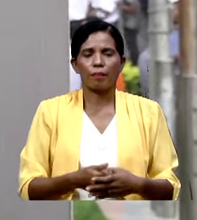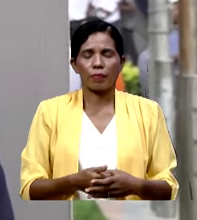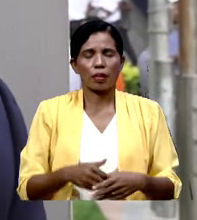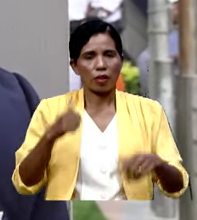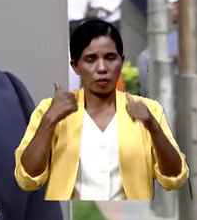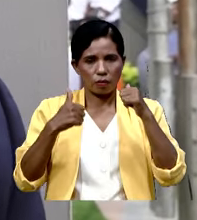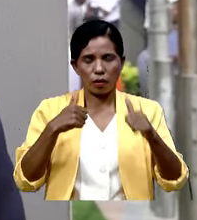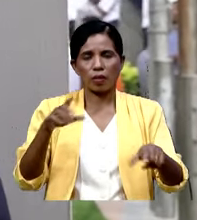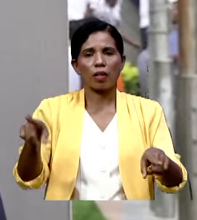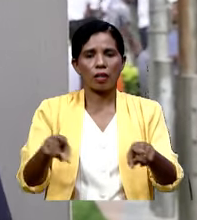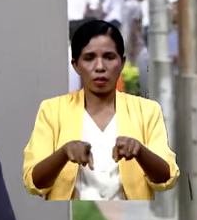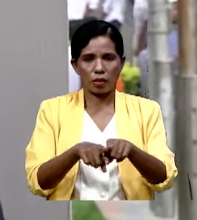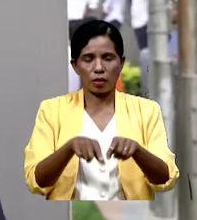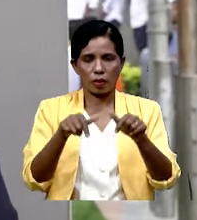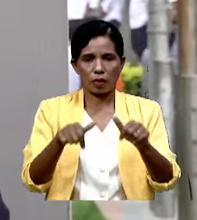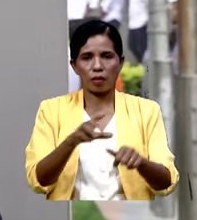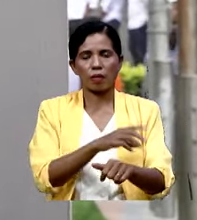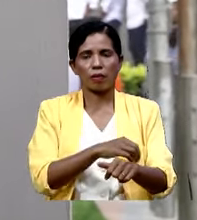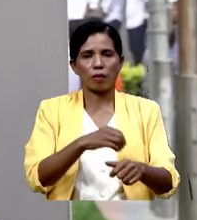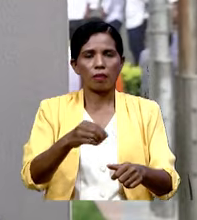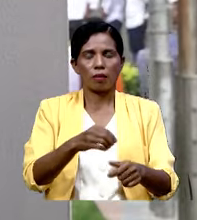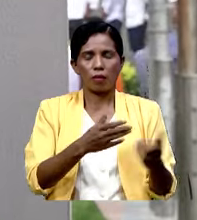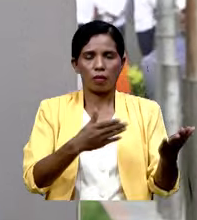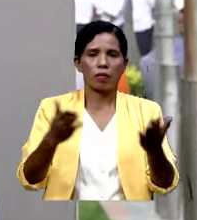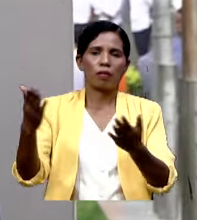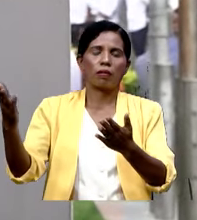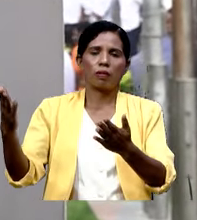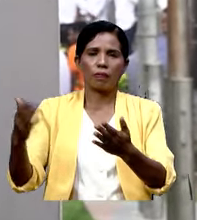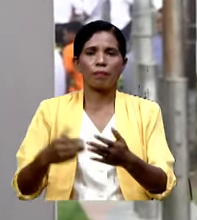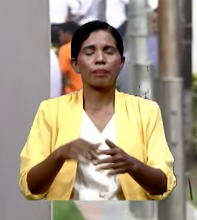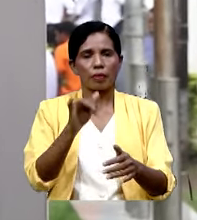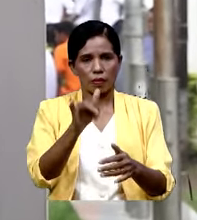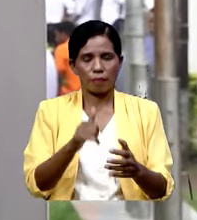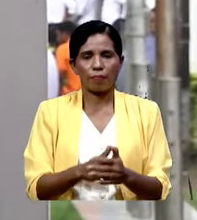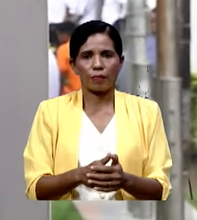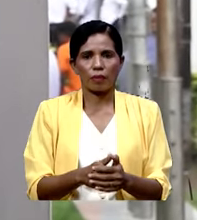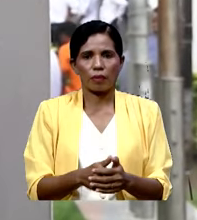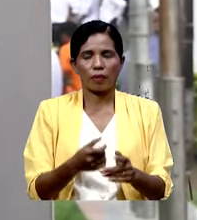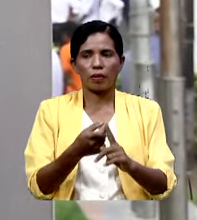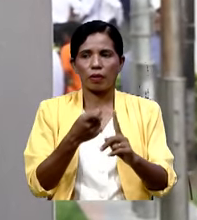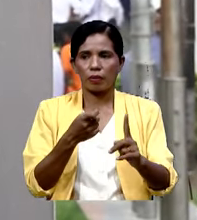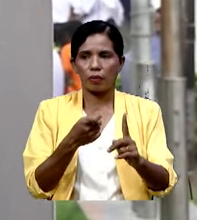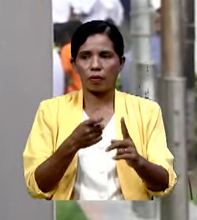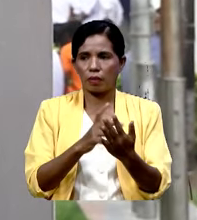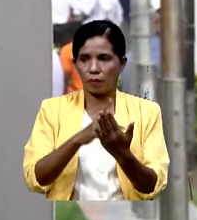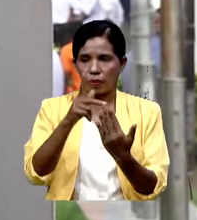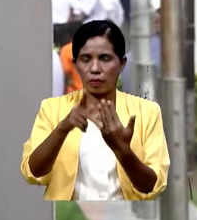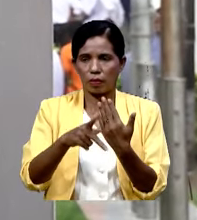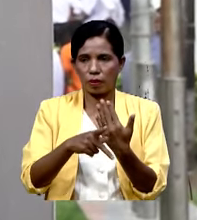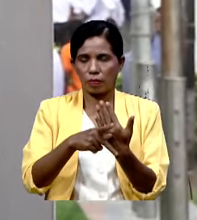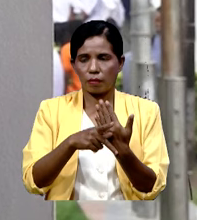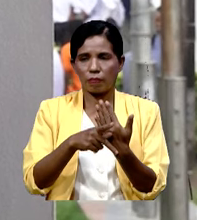aktividade sira ne sane atu nune bele melora tia jogo ne sai dia kuta sim a ida ne liu ho si programa